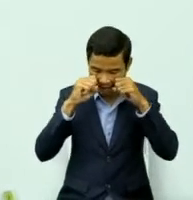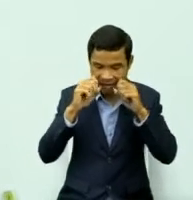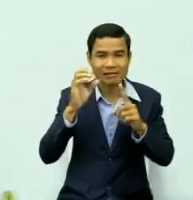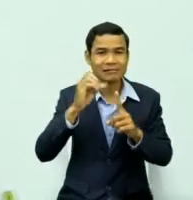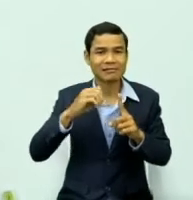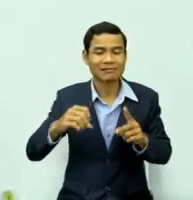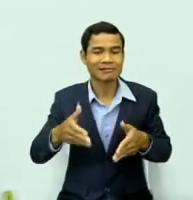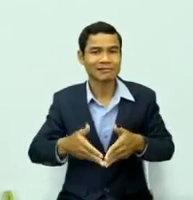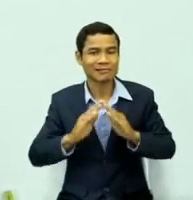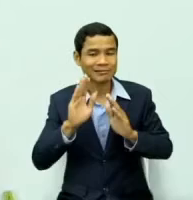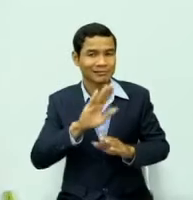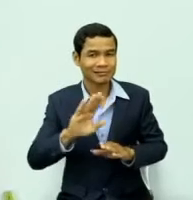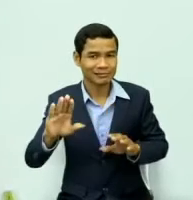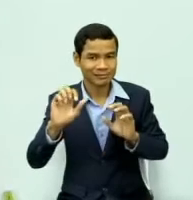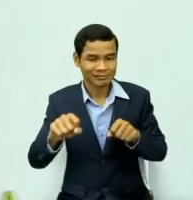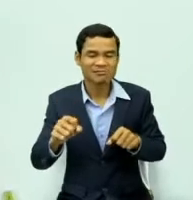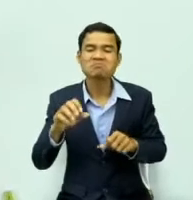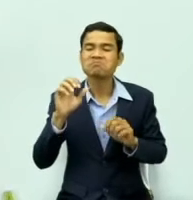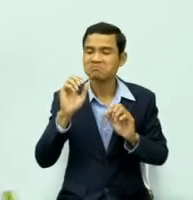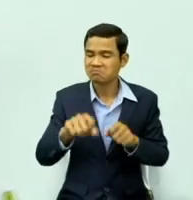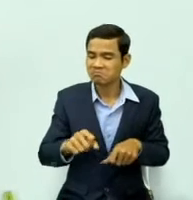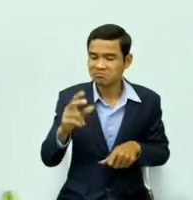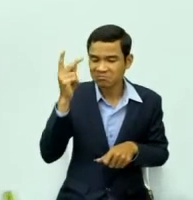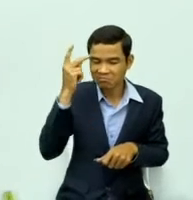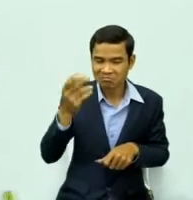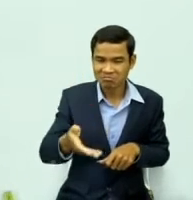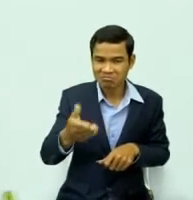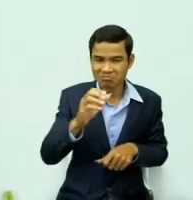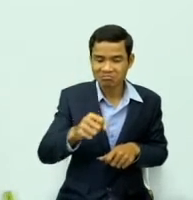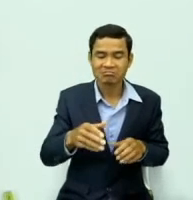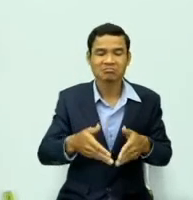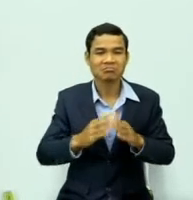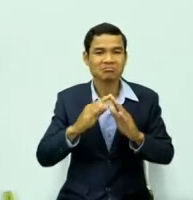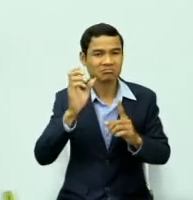mới con bằng cá chỉ ai bằng cá ba nè con ná